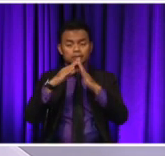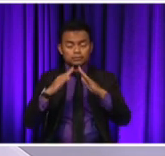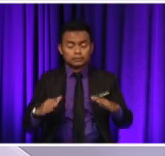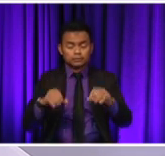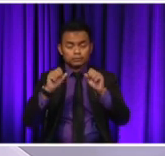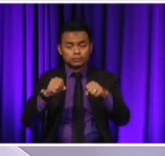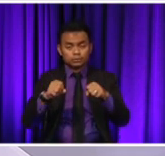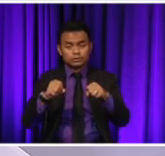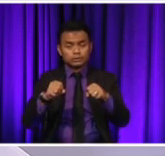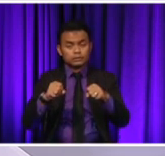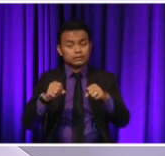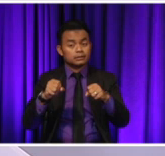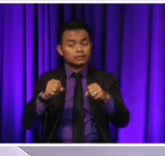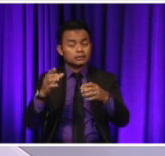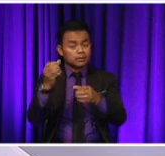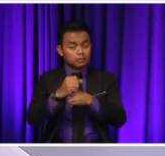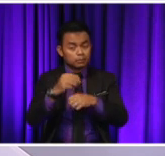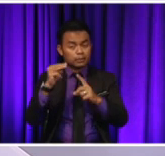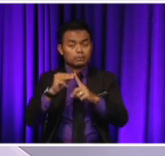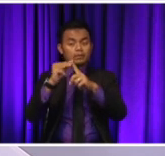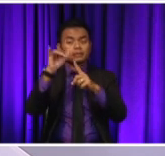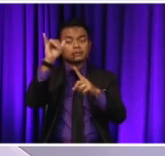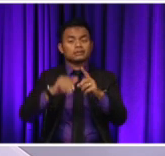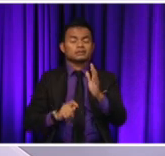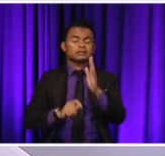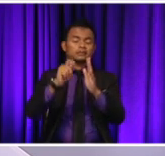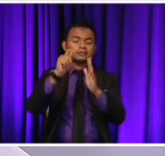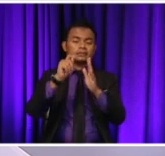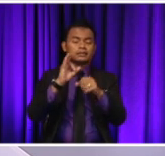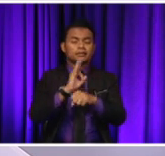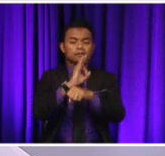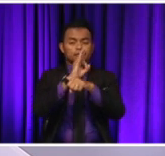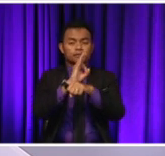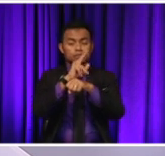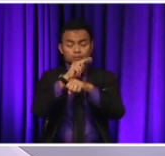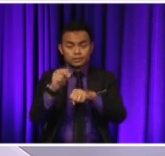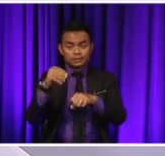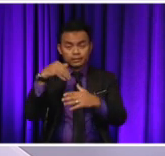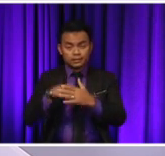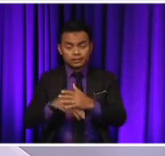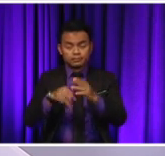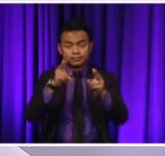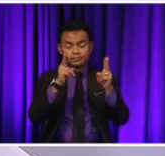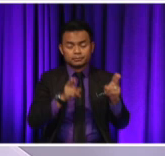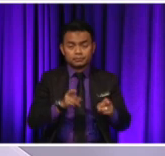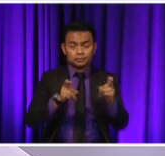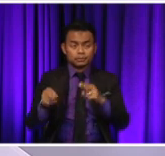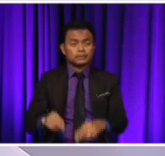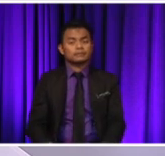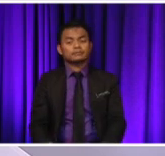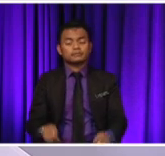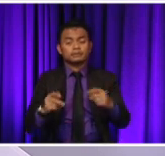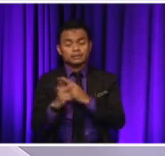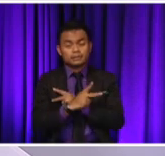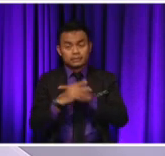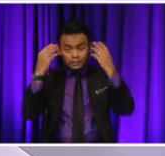sukses SBN untuk topik kita pada hari ini yaitu fungsian dalam pengurusan dan Coba kasih juga kepada cewek